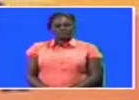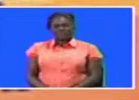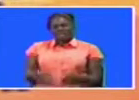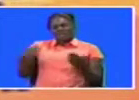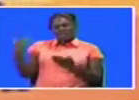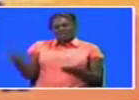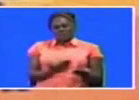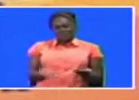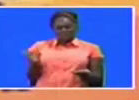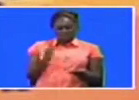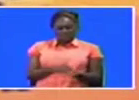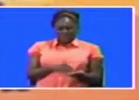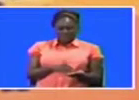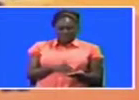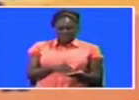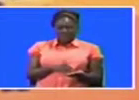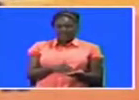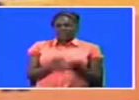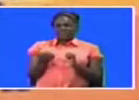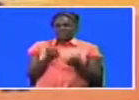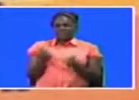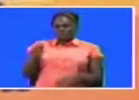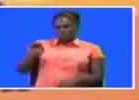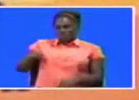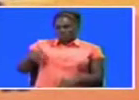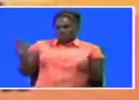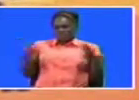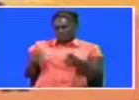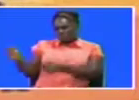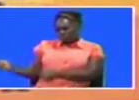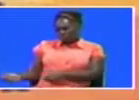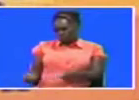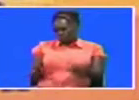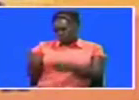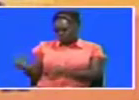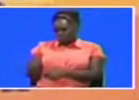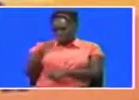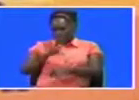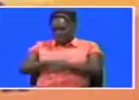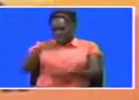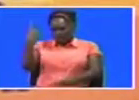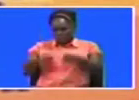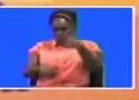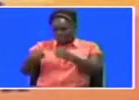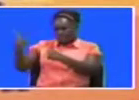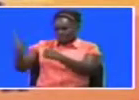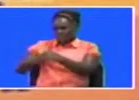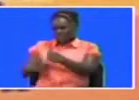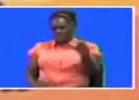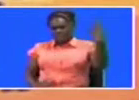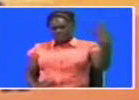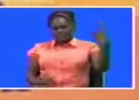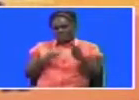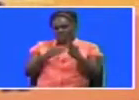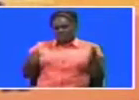Naam, karibu tena mtazamaji moja kwa moja kwenye meza ya michezo. Timu ya kinadada ya mpira wa magongo ya Sliders ilipata ushindi wa mabao 6-3 dhidi